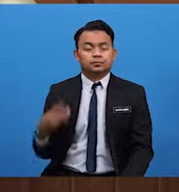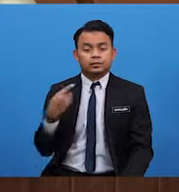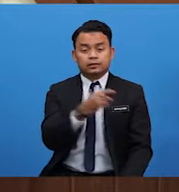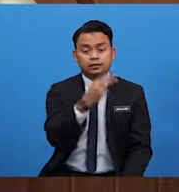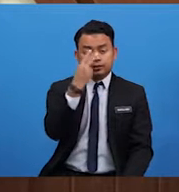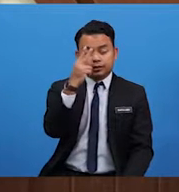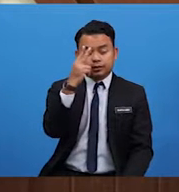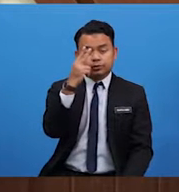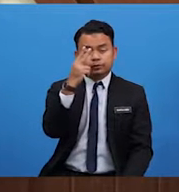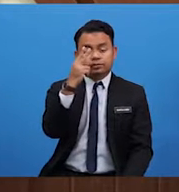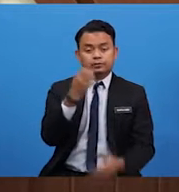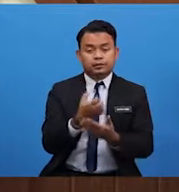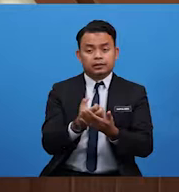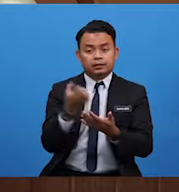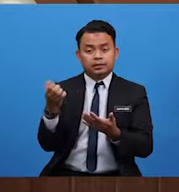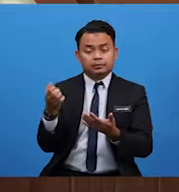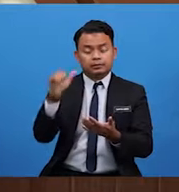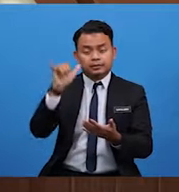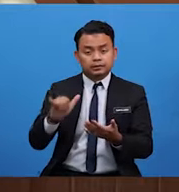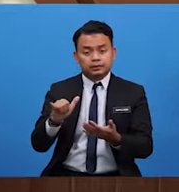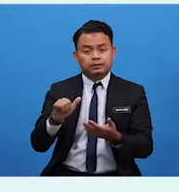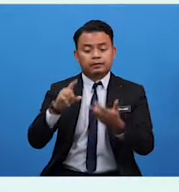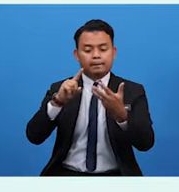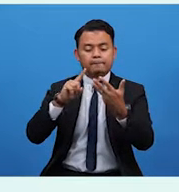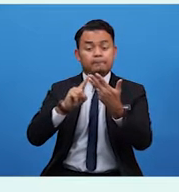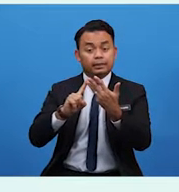Pula pada elemen yang keempat iaitu kawalan.